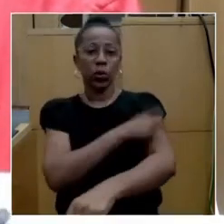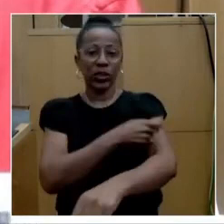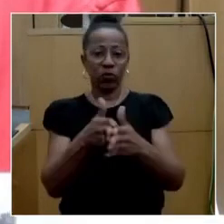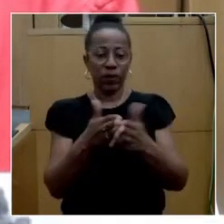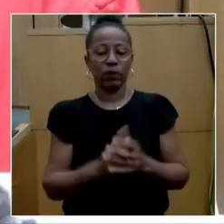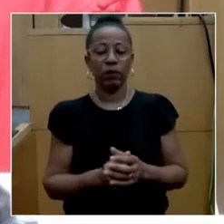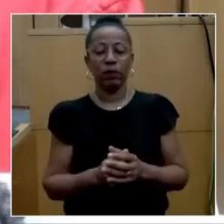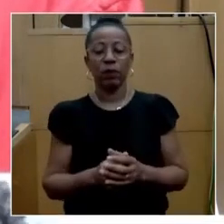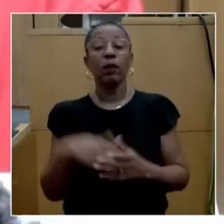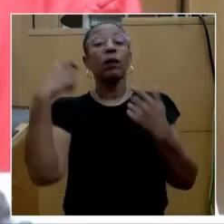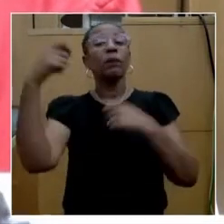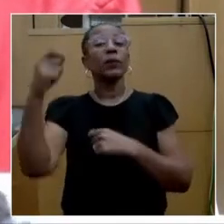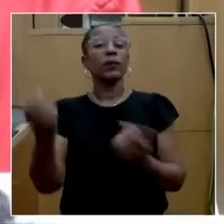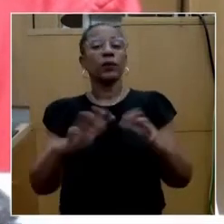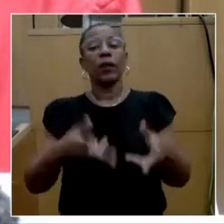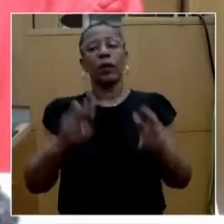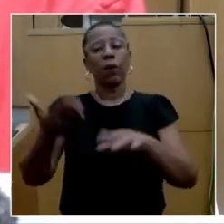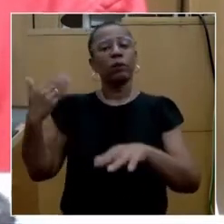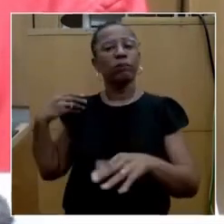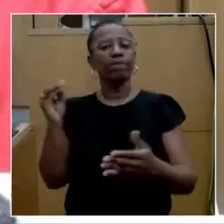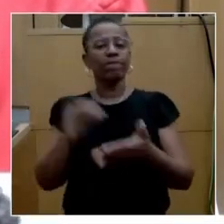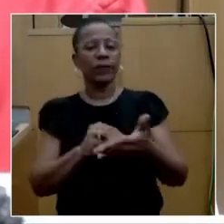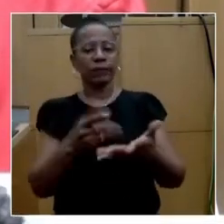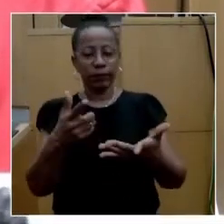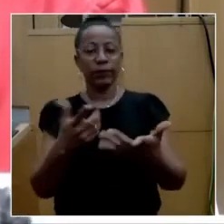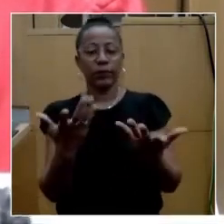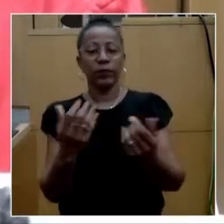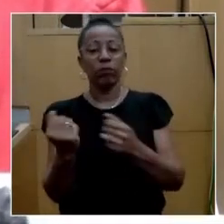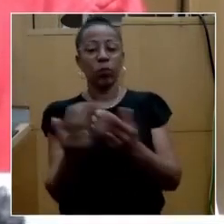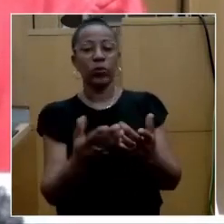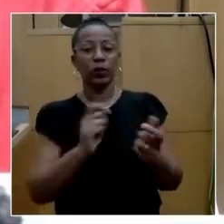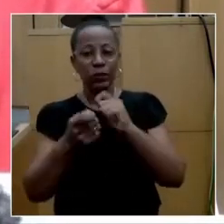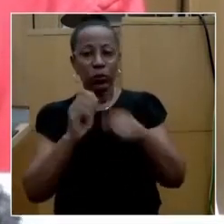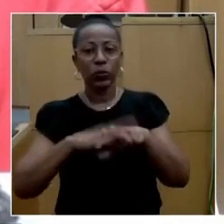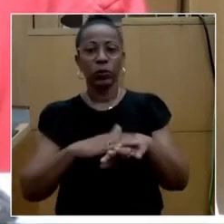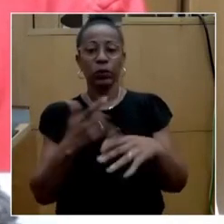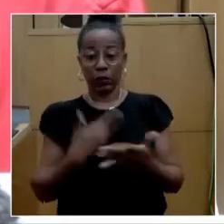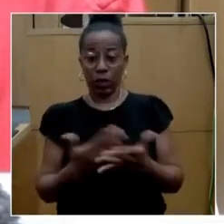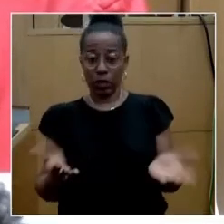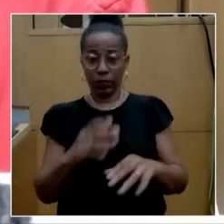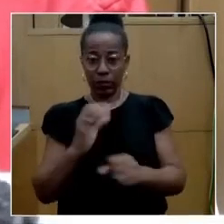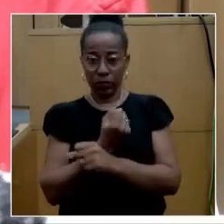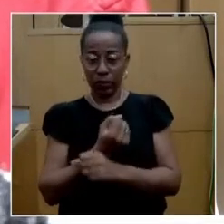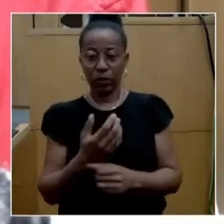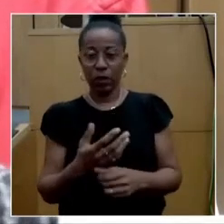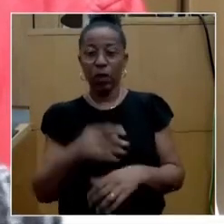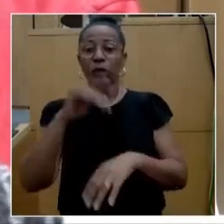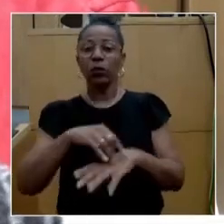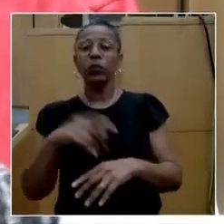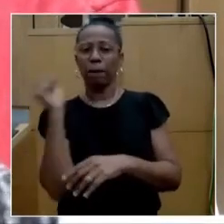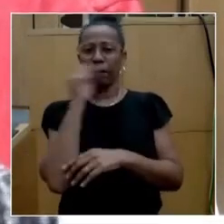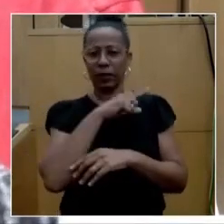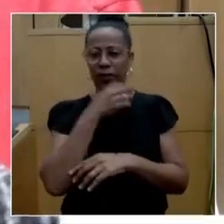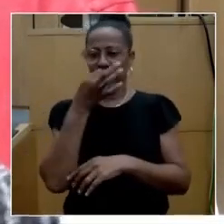l'époque n'avait pas inscrit cette question à l'ordre du jour. Voilà pourquoi l'Assemblée n'a pas eu à se prononcer. Et on a fait un mensonge en disant que c'est le